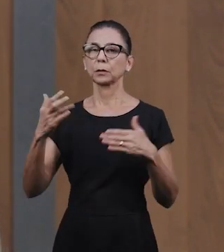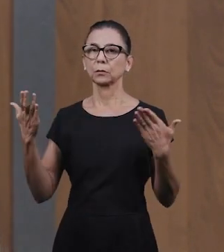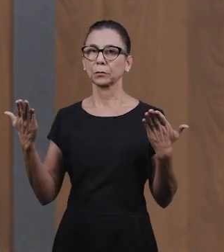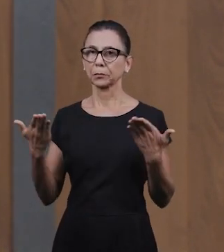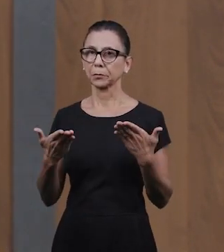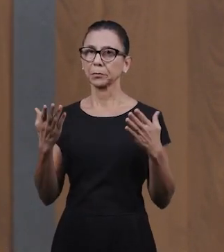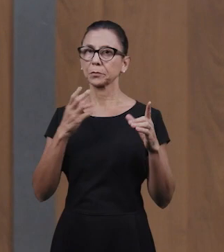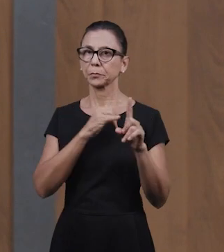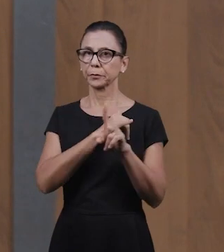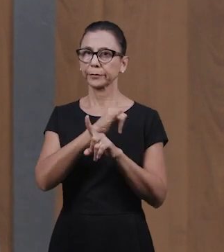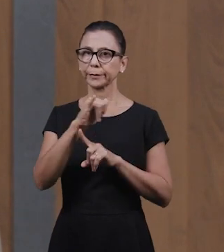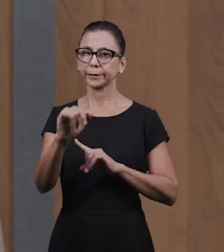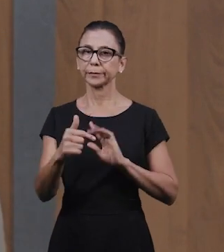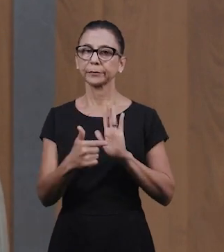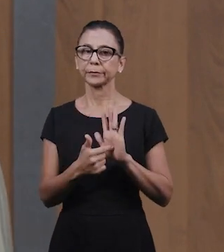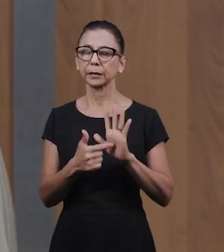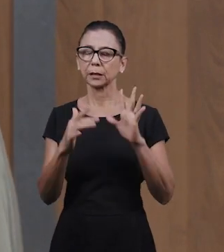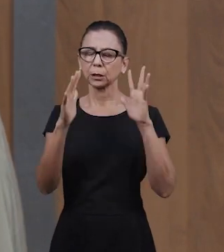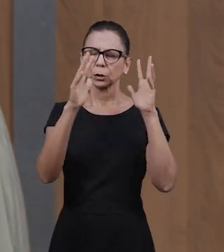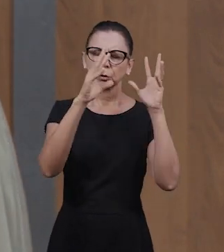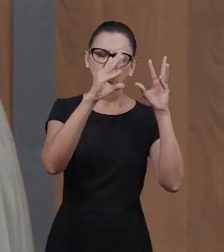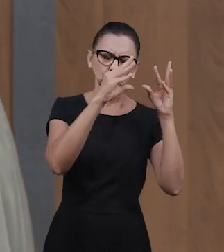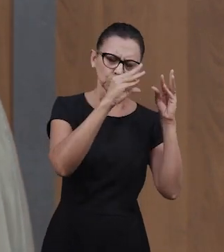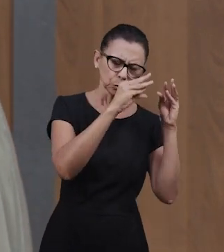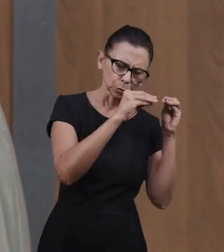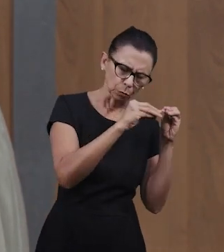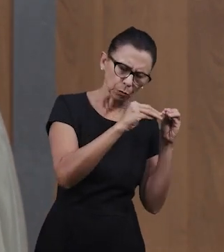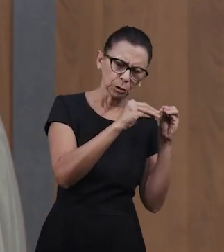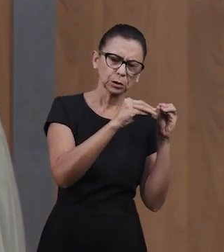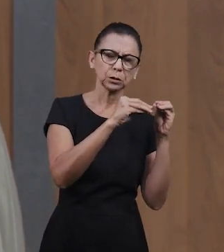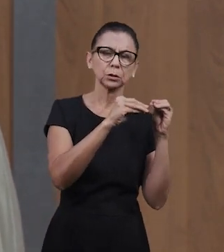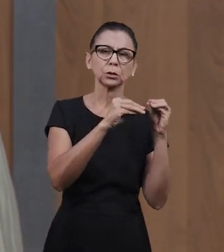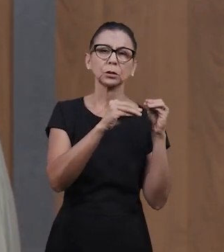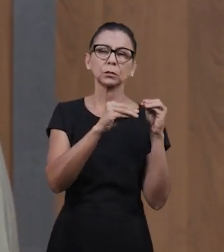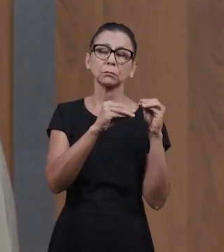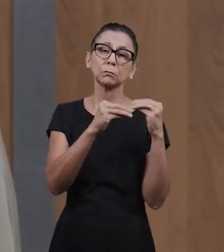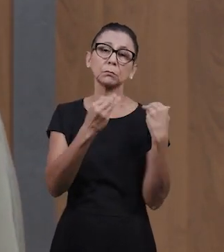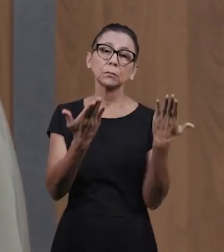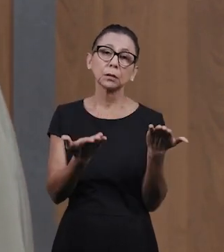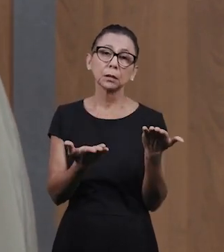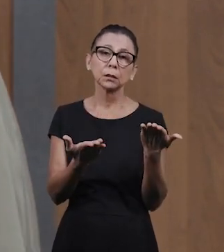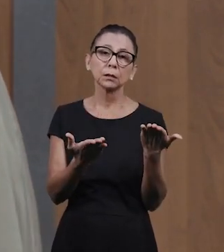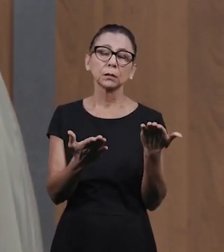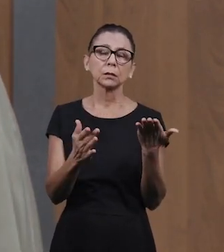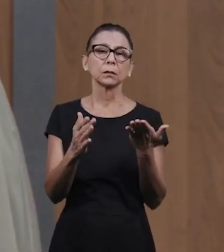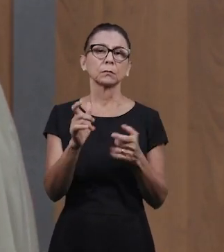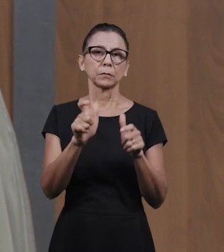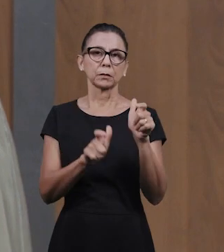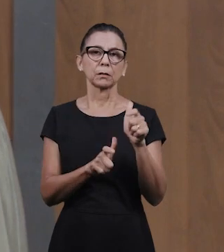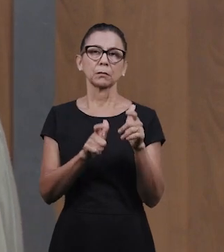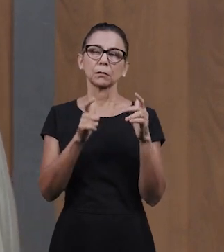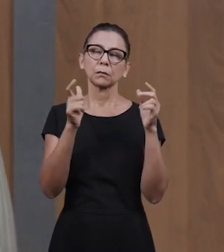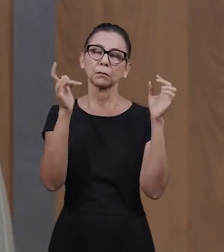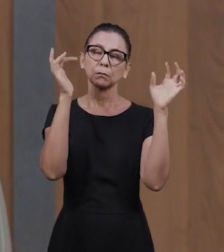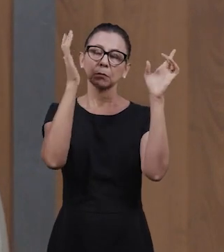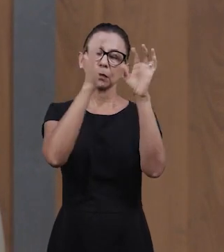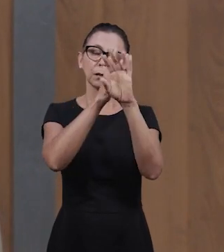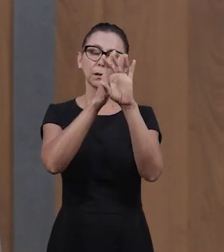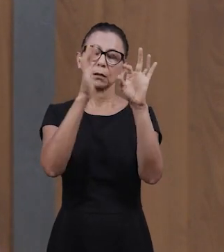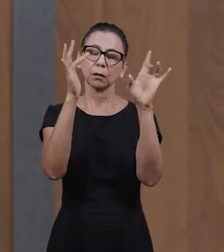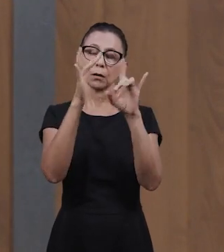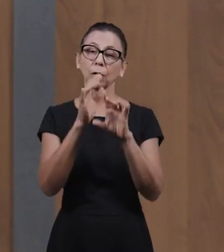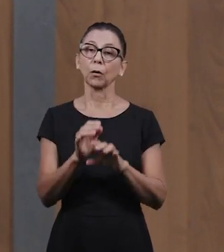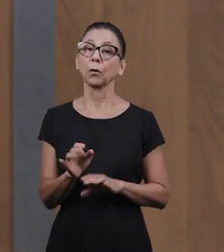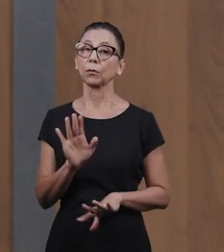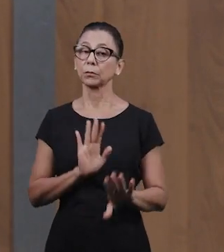vivons prophétiquement parle de la nuit. Et beaucoup, à cette heure-ci, dorment. À cette heure de la nuit,